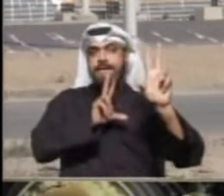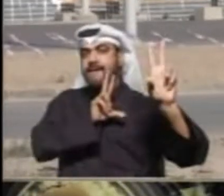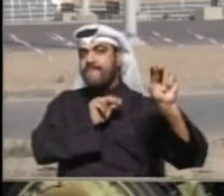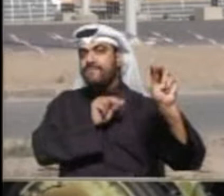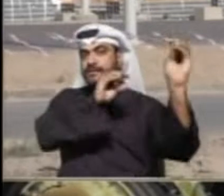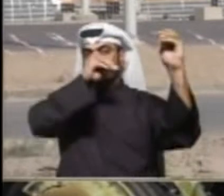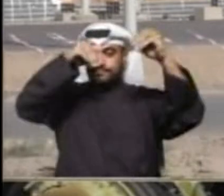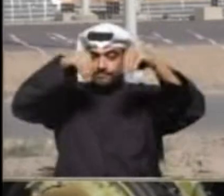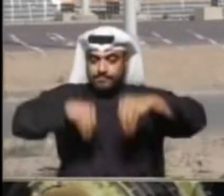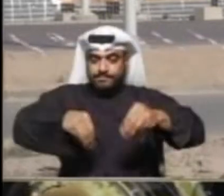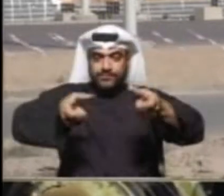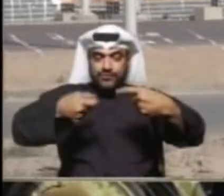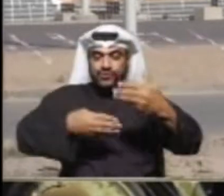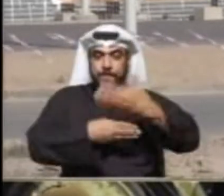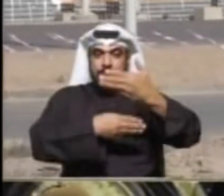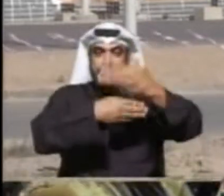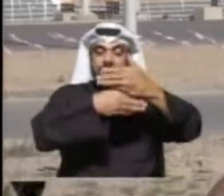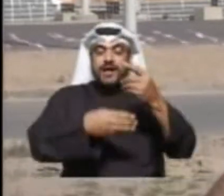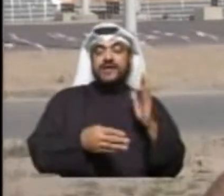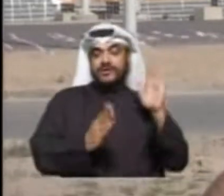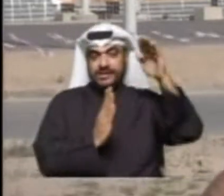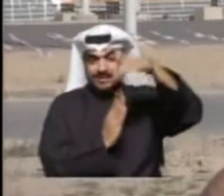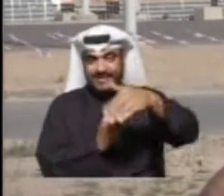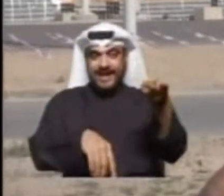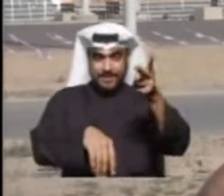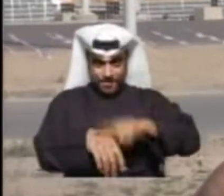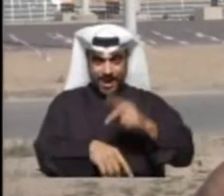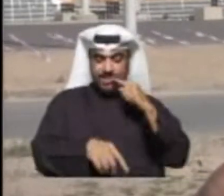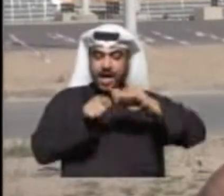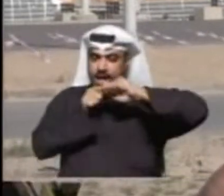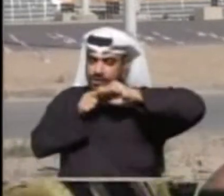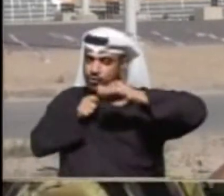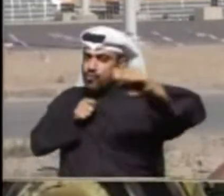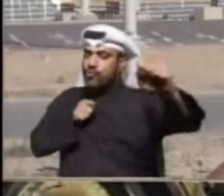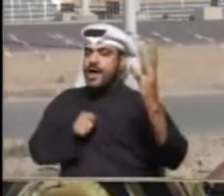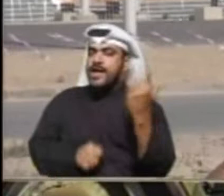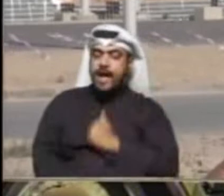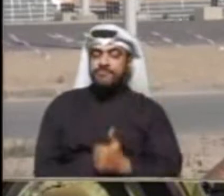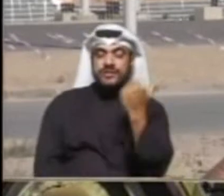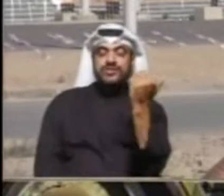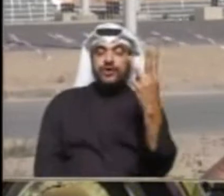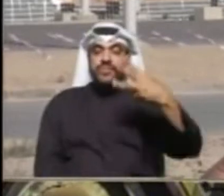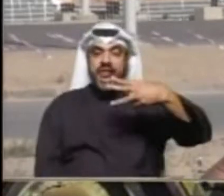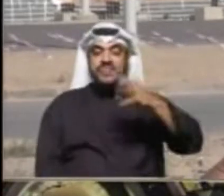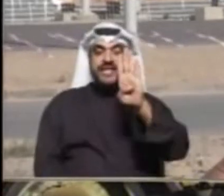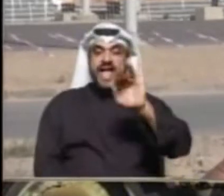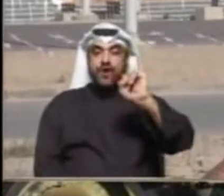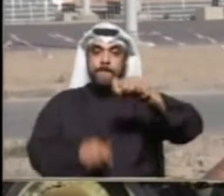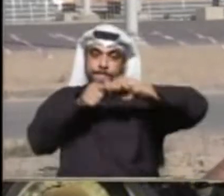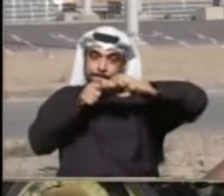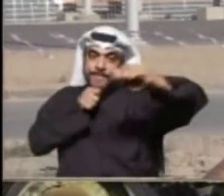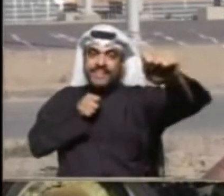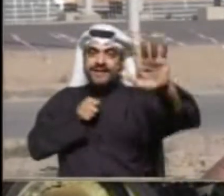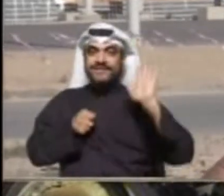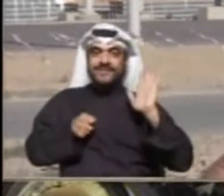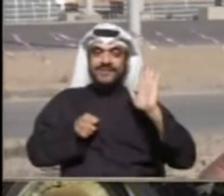التقنيات المستخدمة في بناء الجسور. وهذا الجسر طوله تقريبا 36 كيلومتر، يبدأ